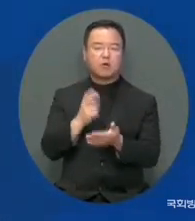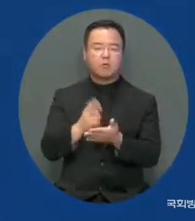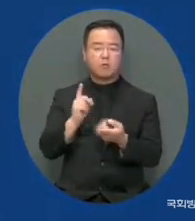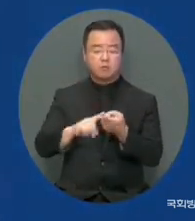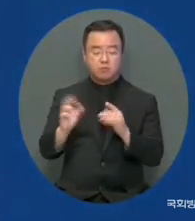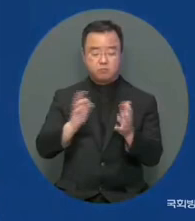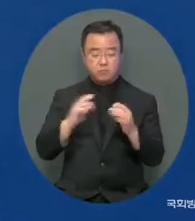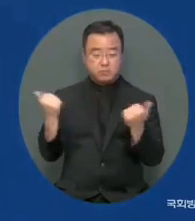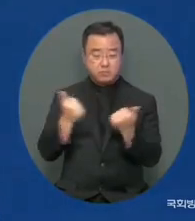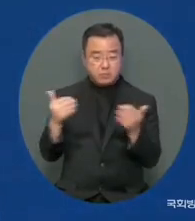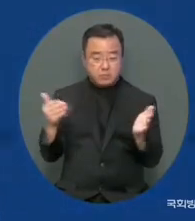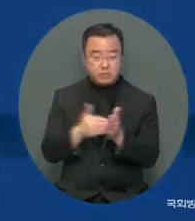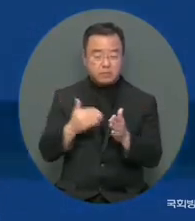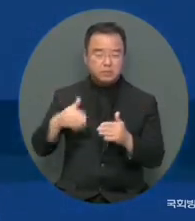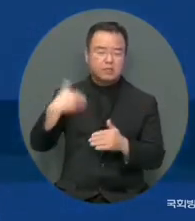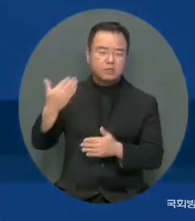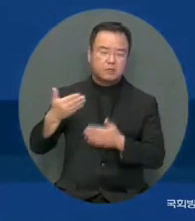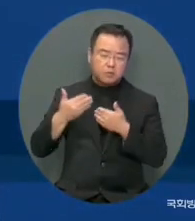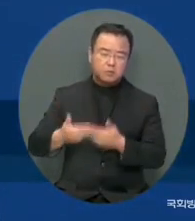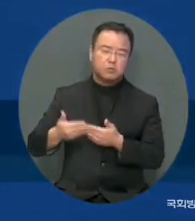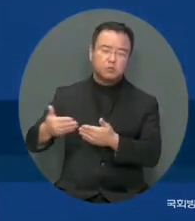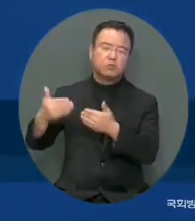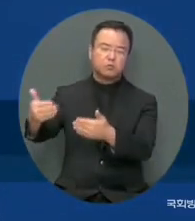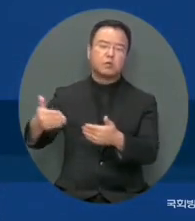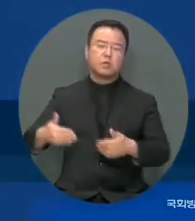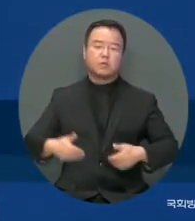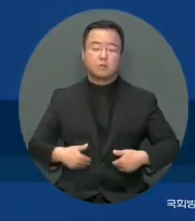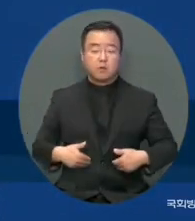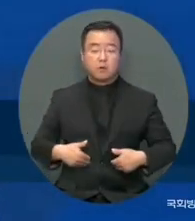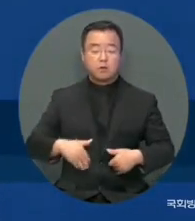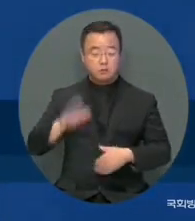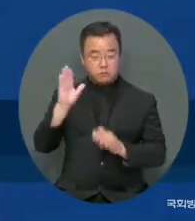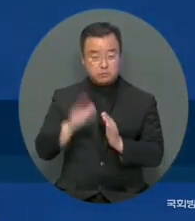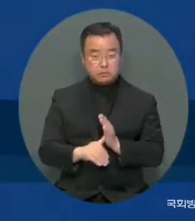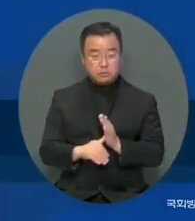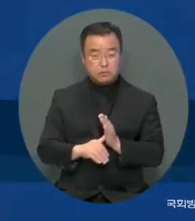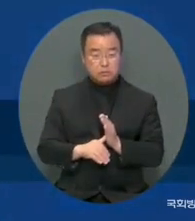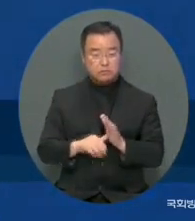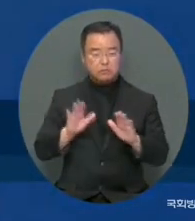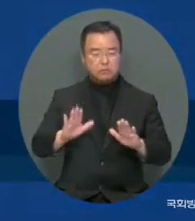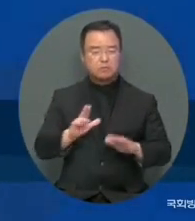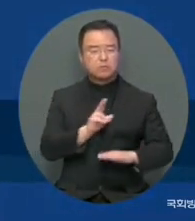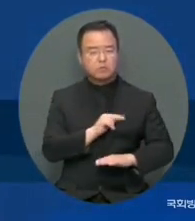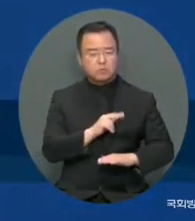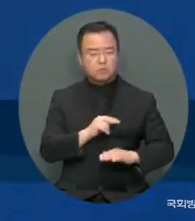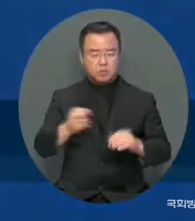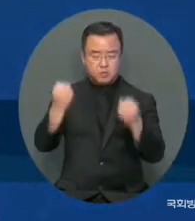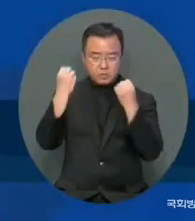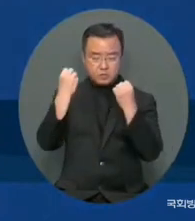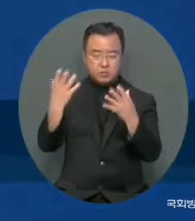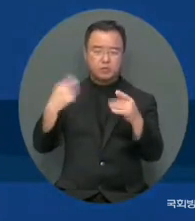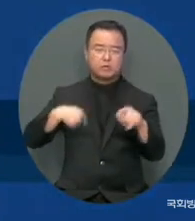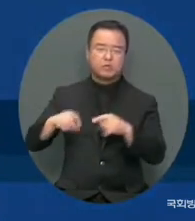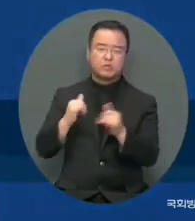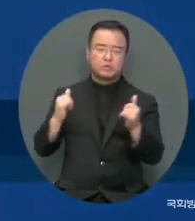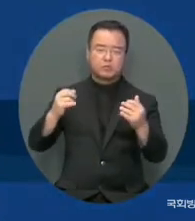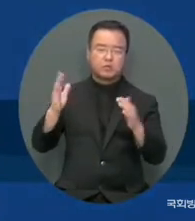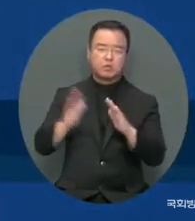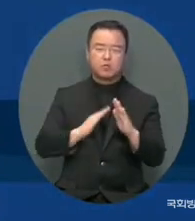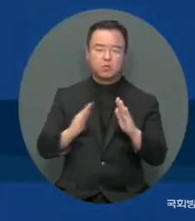후속 절차에 돌입해야 합니다. 그래야 현역 의원과 정치 신인이 공정하게